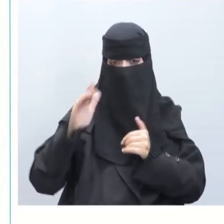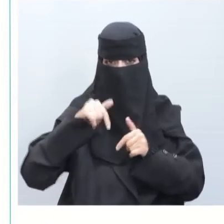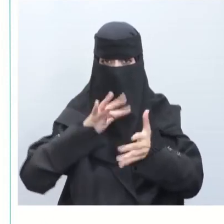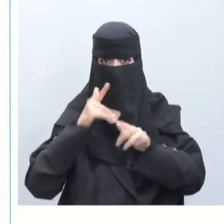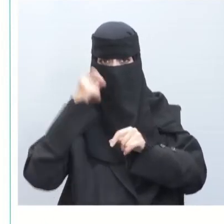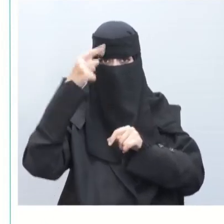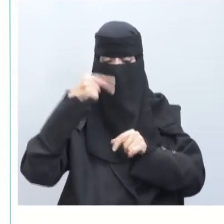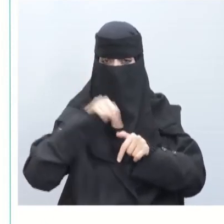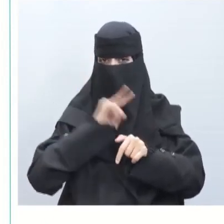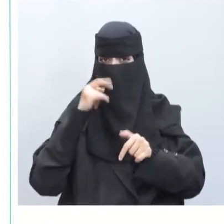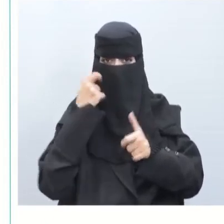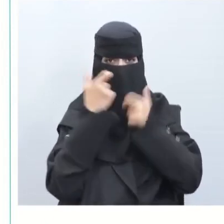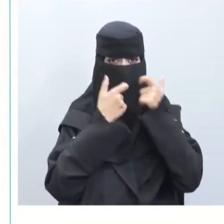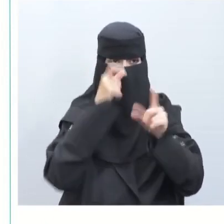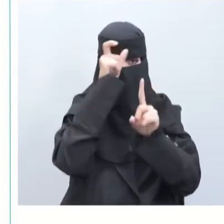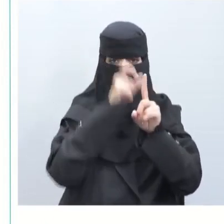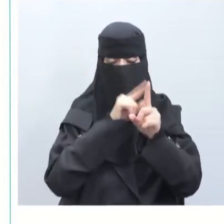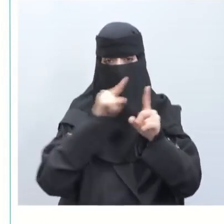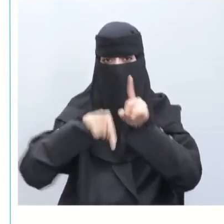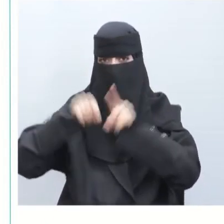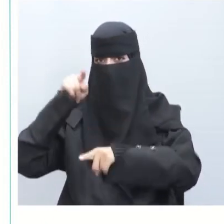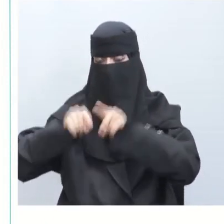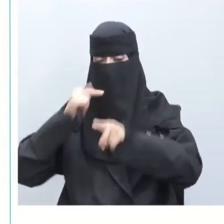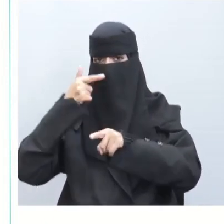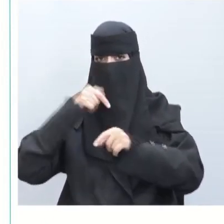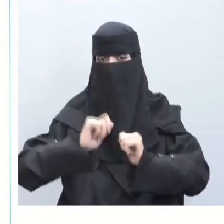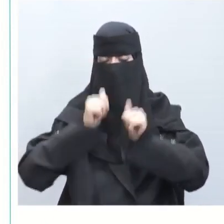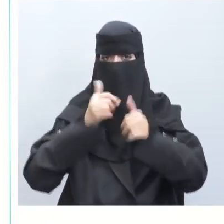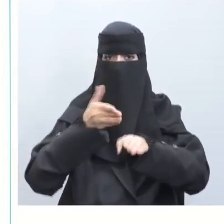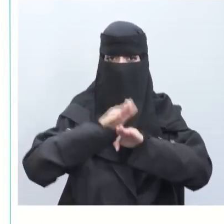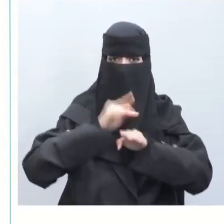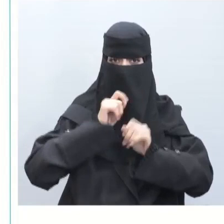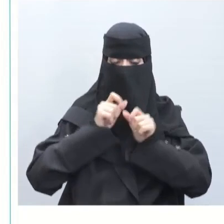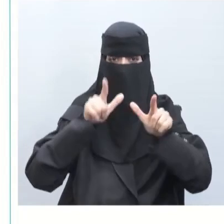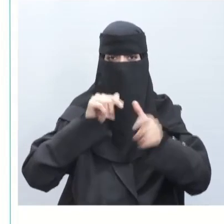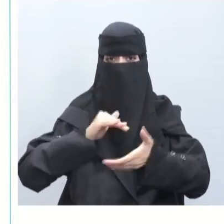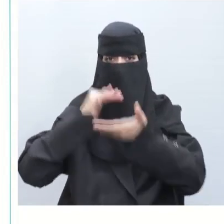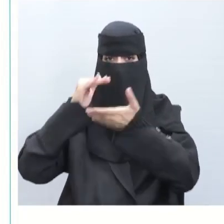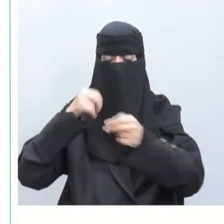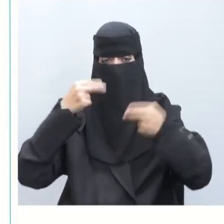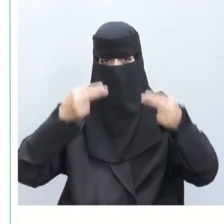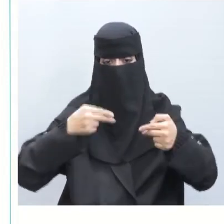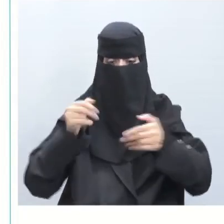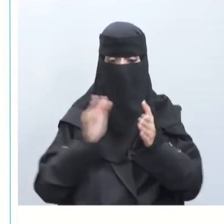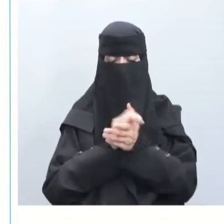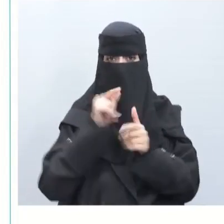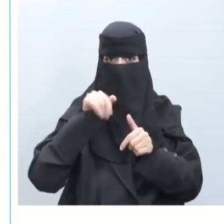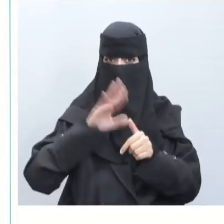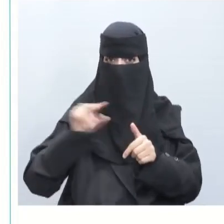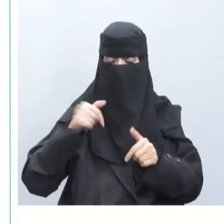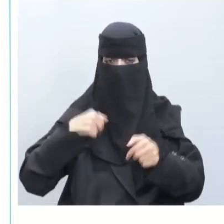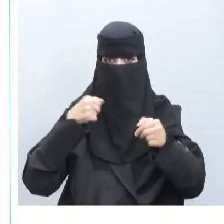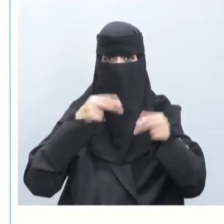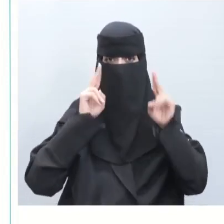الامور التي لا يلاحظ الضيوف مقارنه بالقدره على اطلاق هذه الفعاليه ايضا فعاليه حفل الزفاف